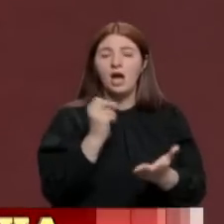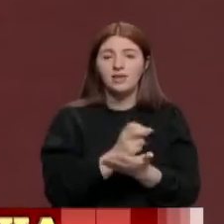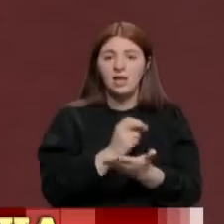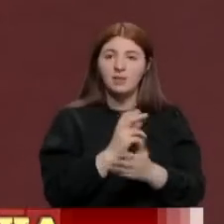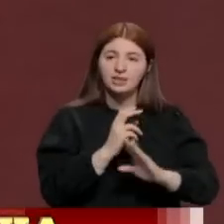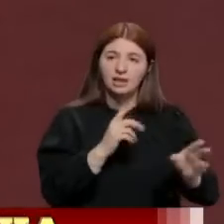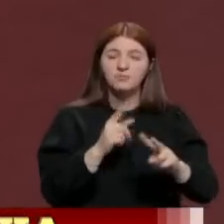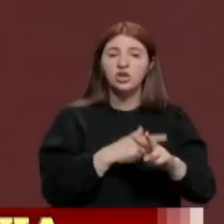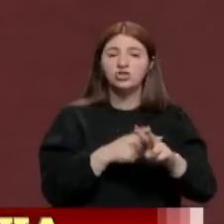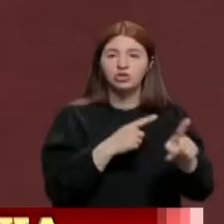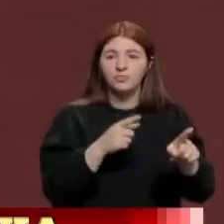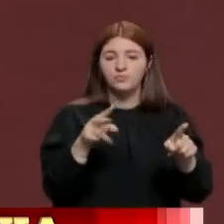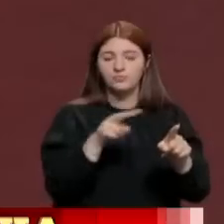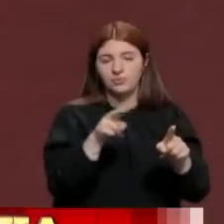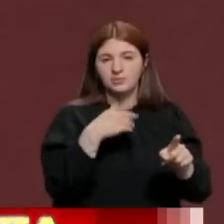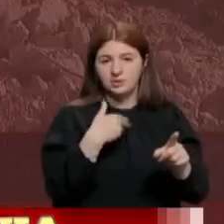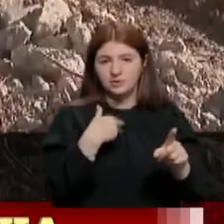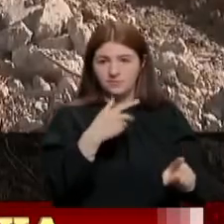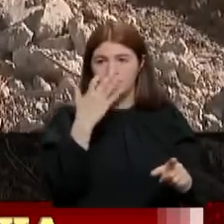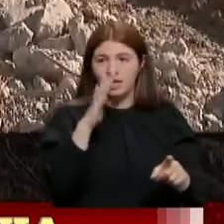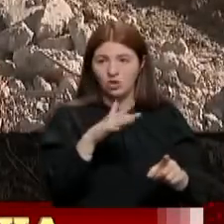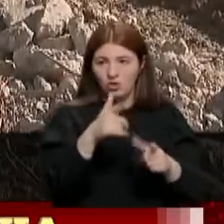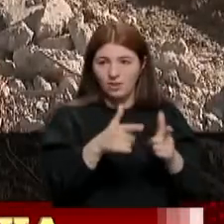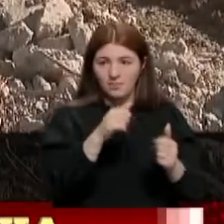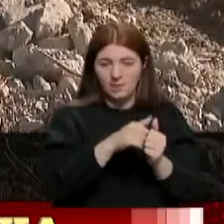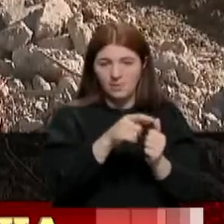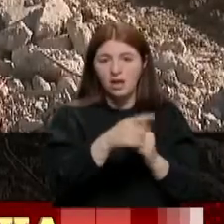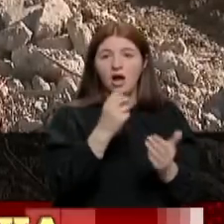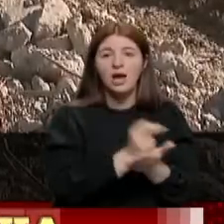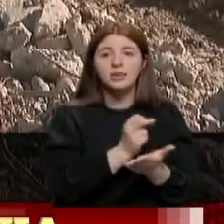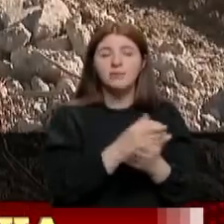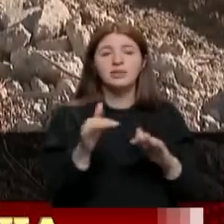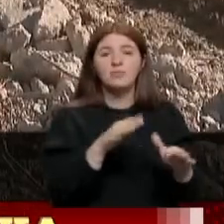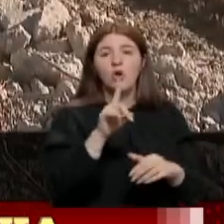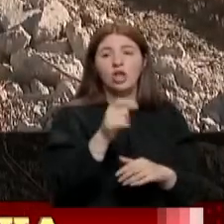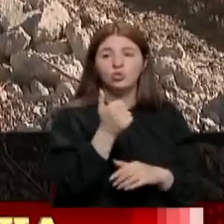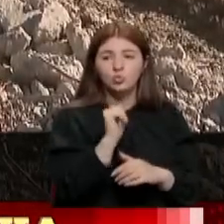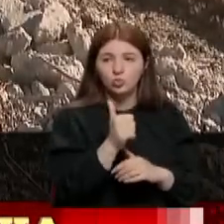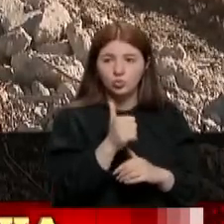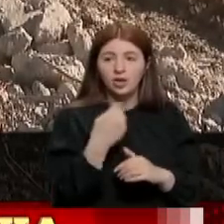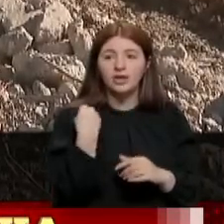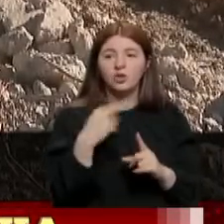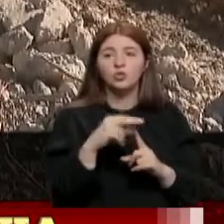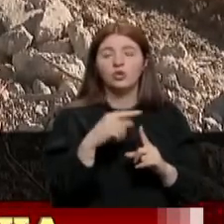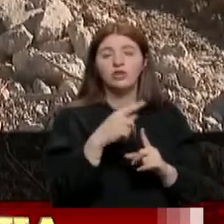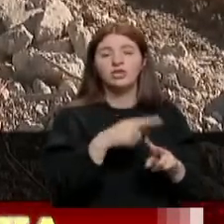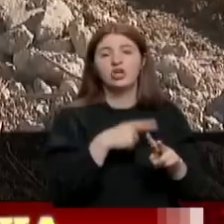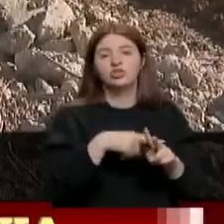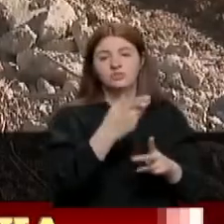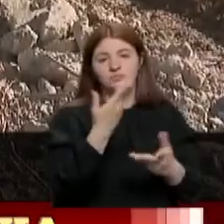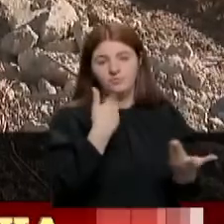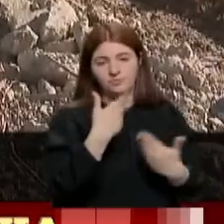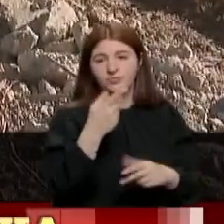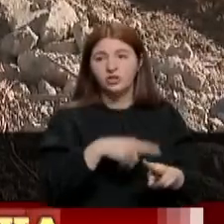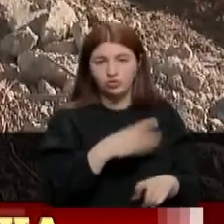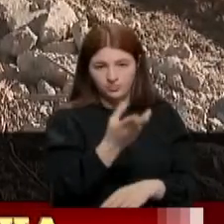gidelim. Yeşim Karacaoğlu, Serhat Yağmur bizi Adıyaman'da bekliyor. Adıyaman depremin 16. günü, yeni notlarıyla Yeşim Karacaoğlu